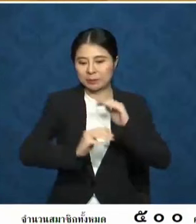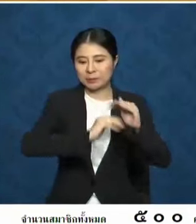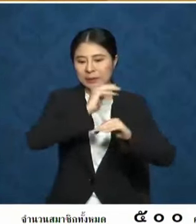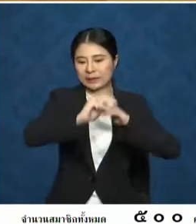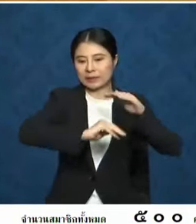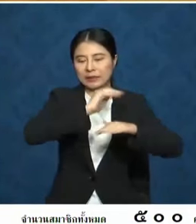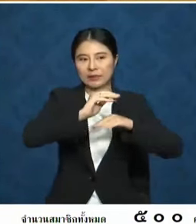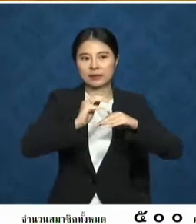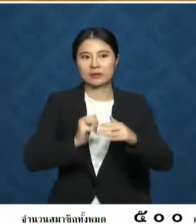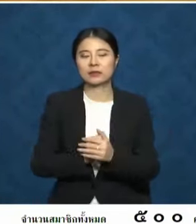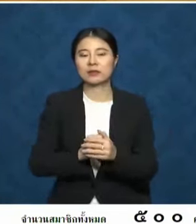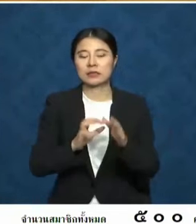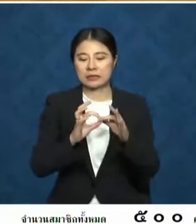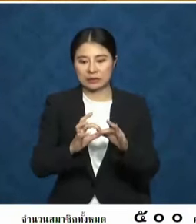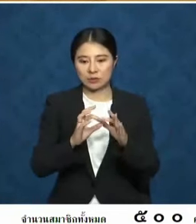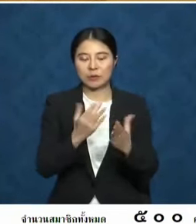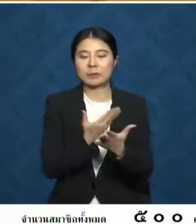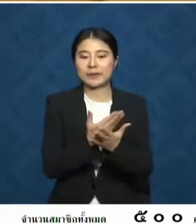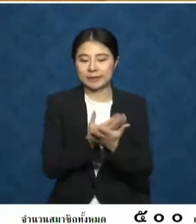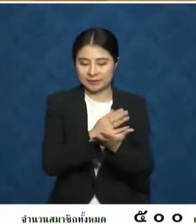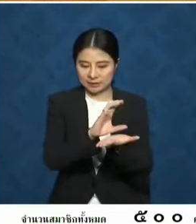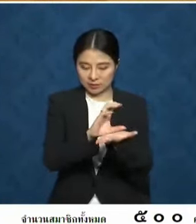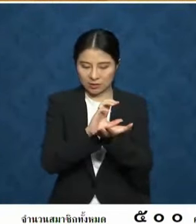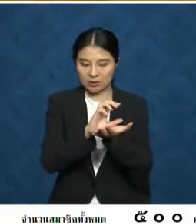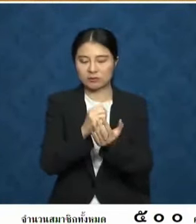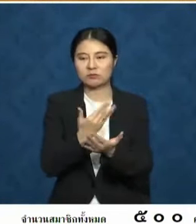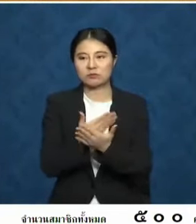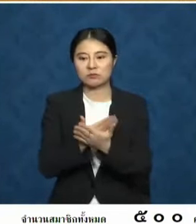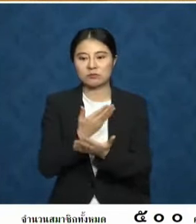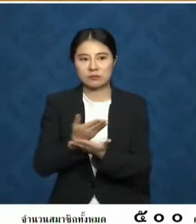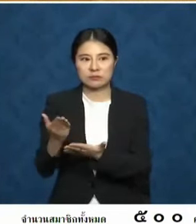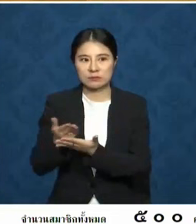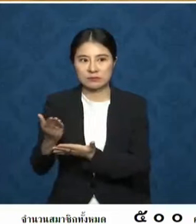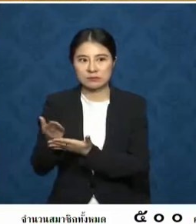ส